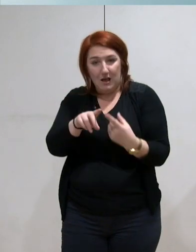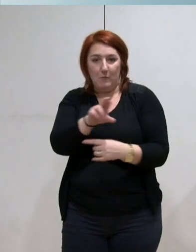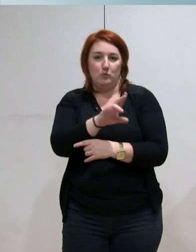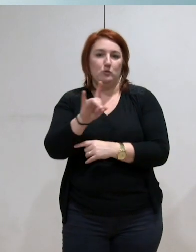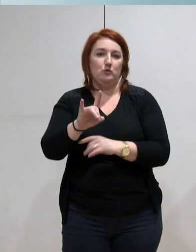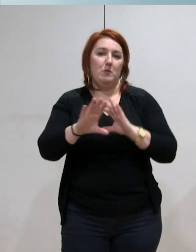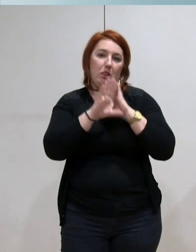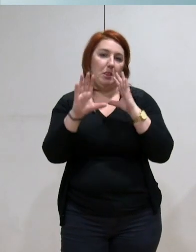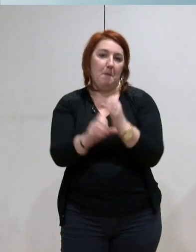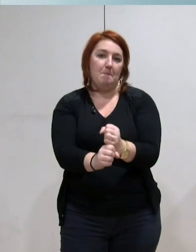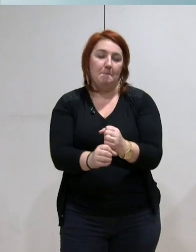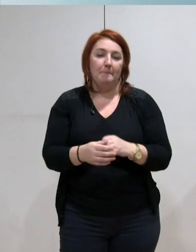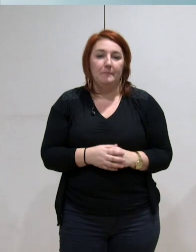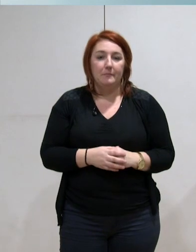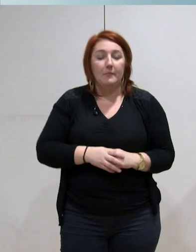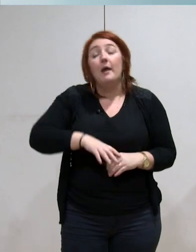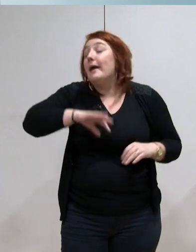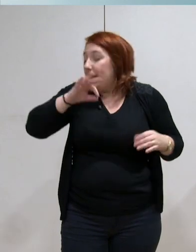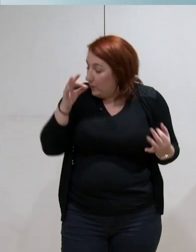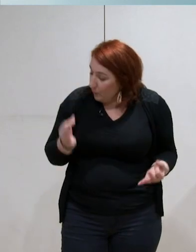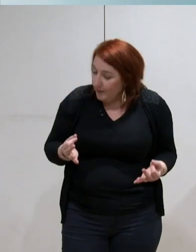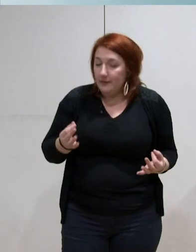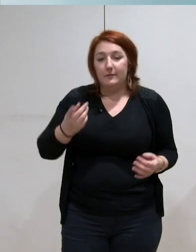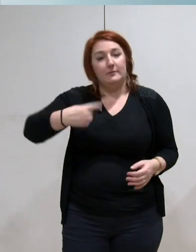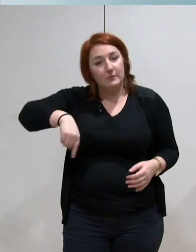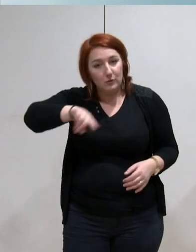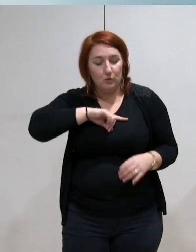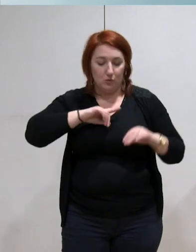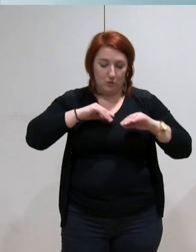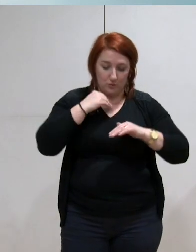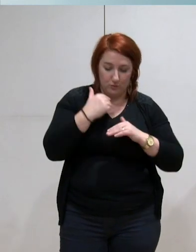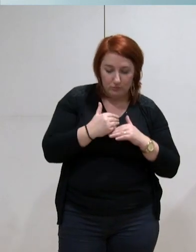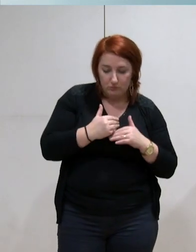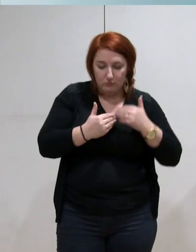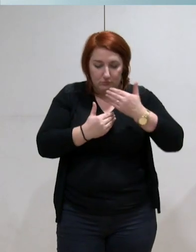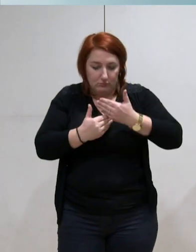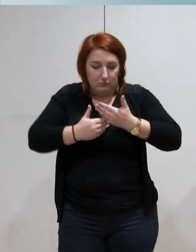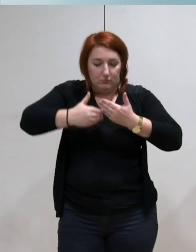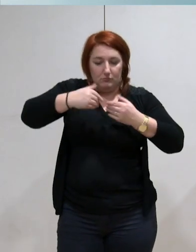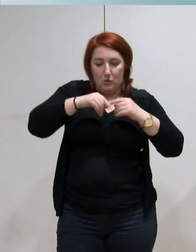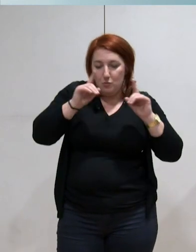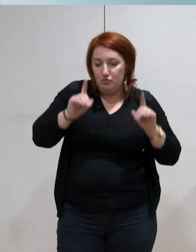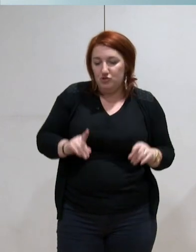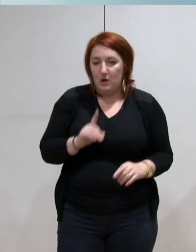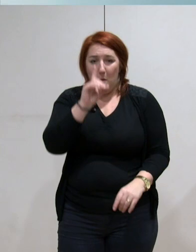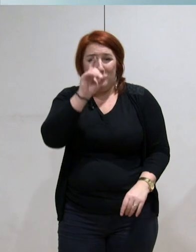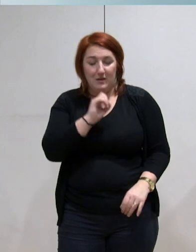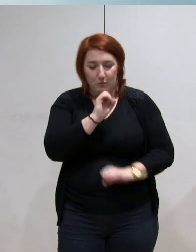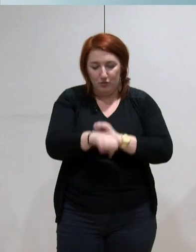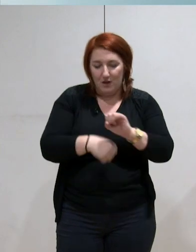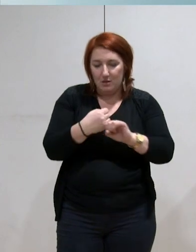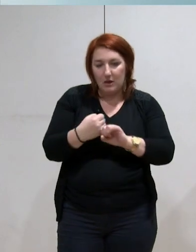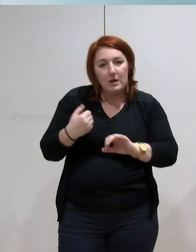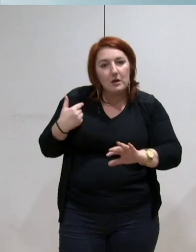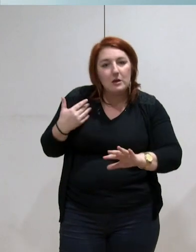humaines et oui nous avons réalisé un budget construit en début d'année et nous